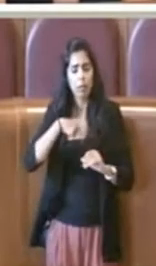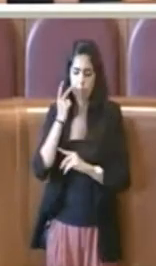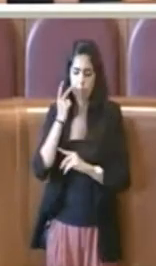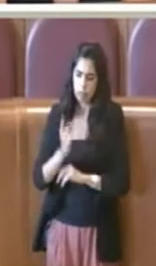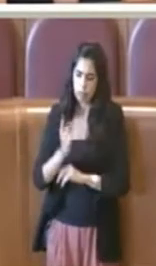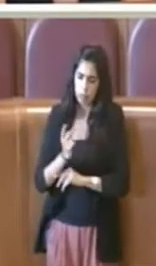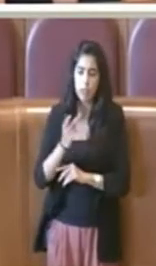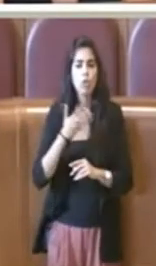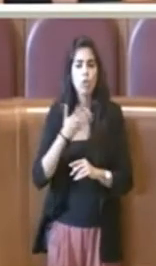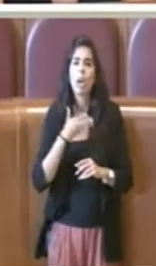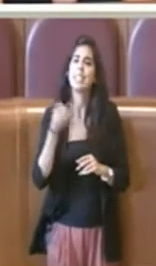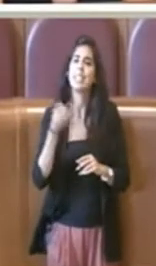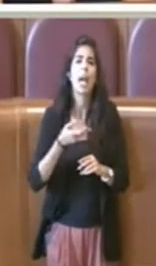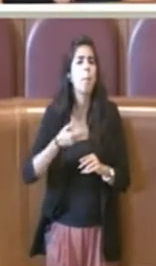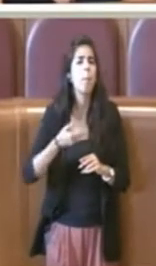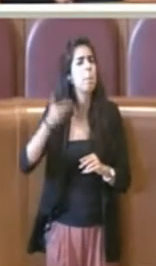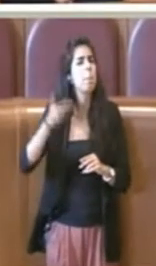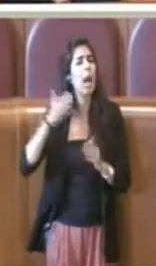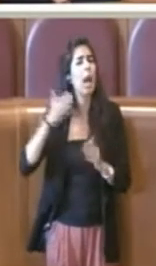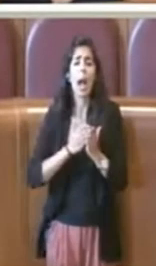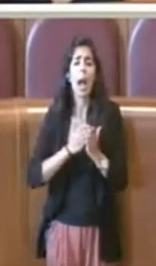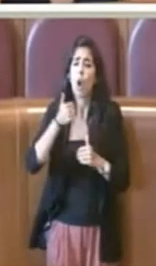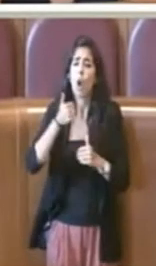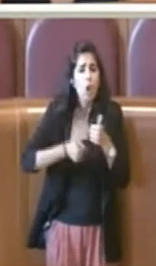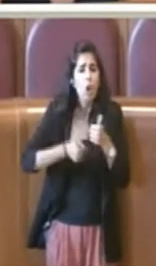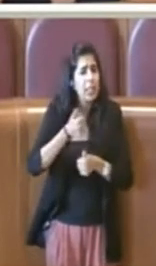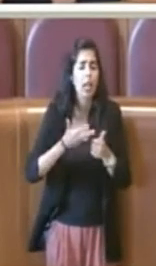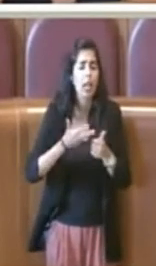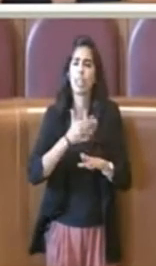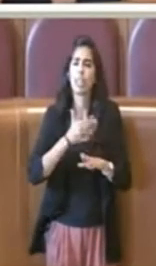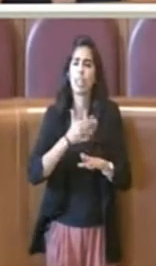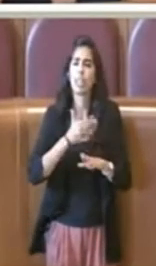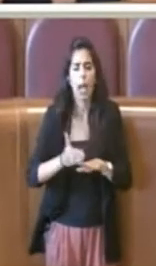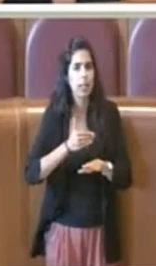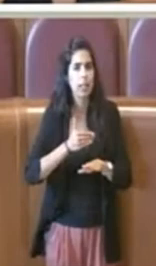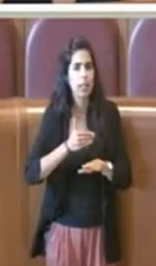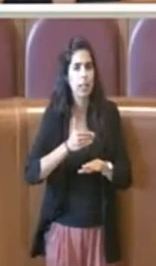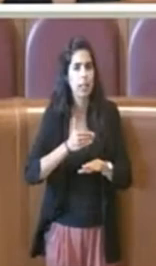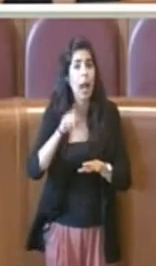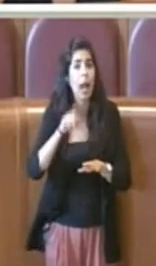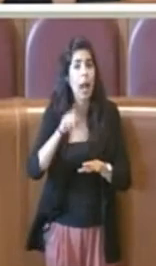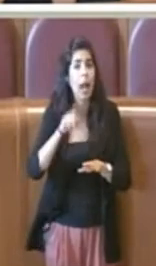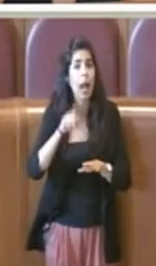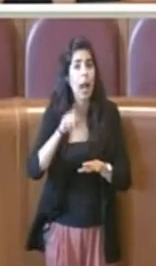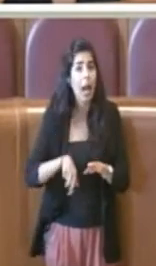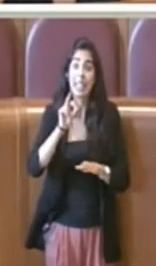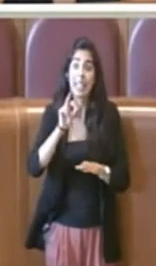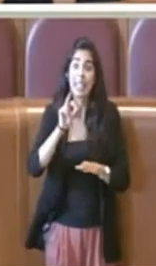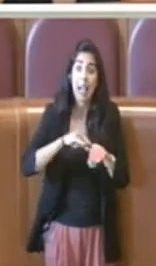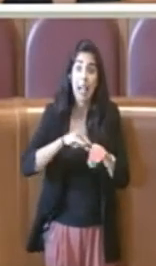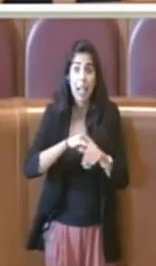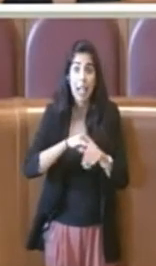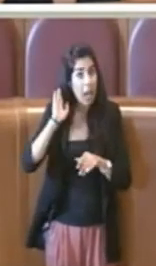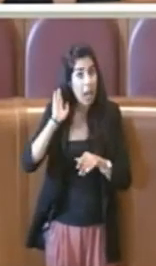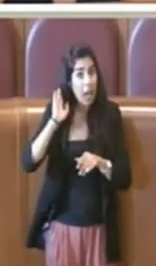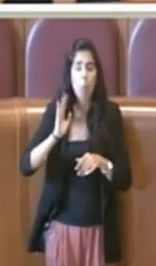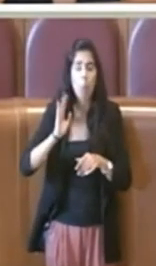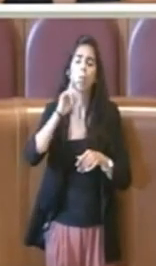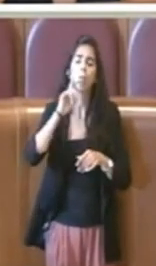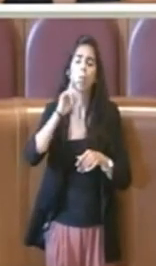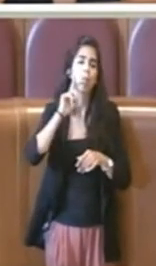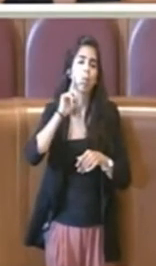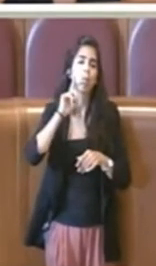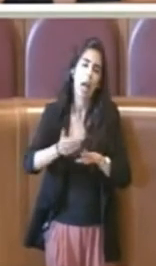ritardo fisiologico. Quindi anche alla data consueta e canonica, il ritardo era qualcosa